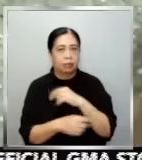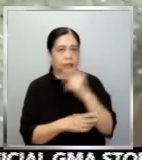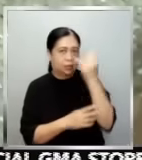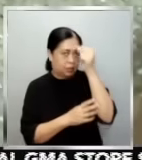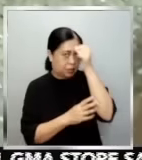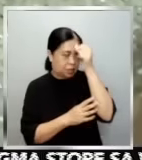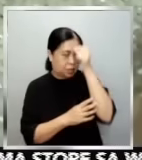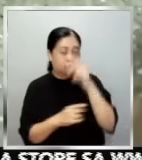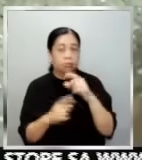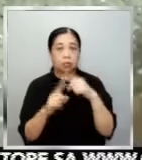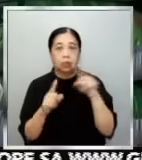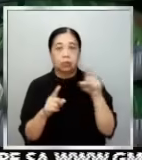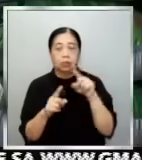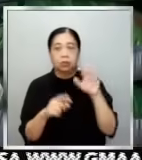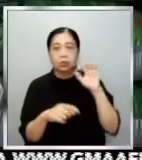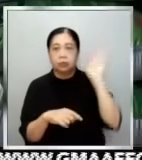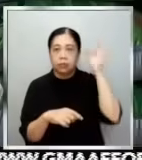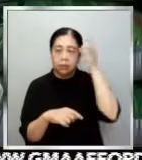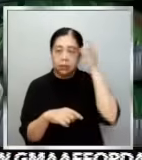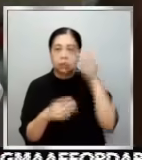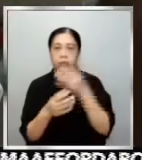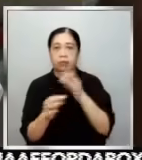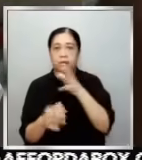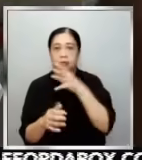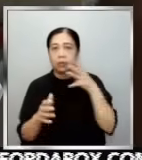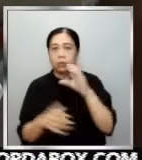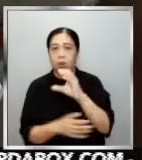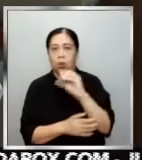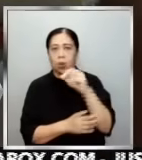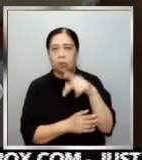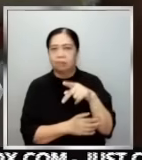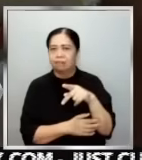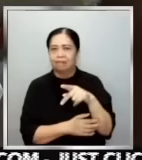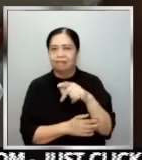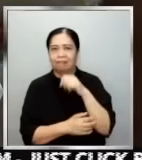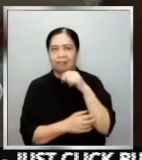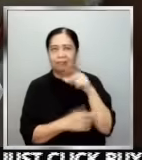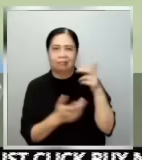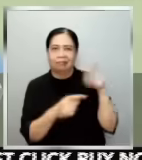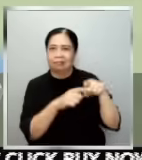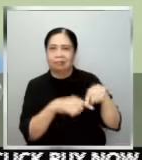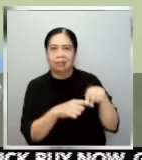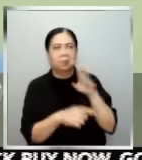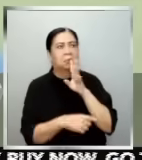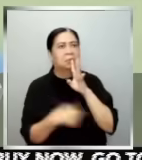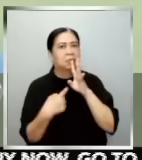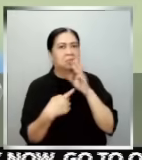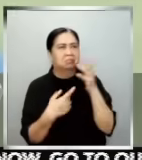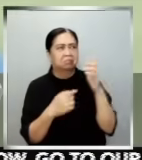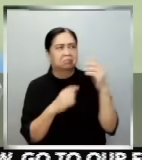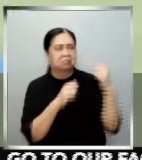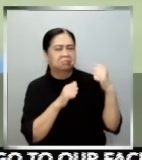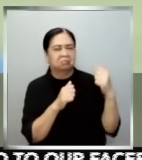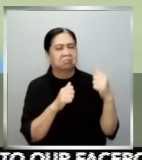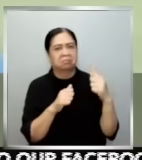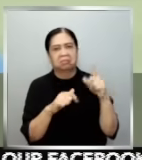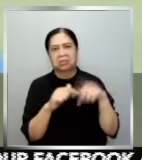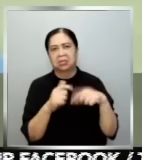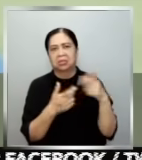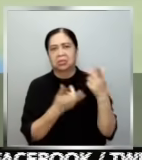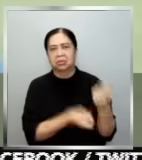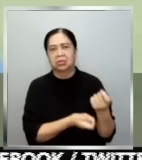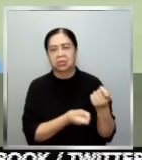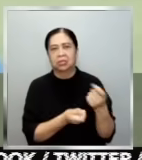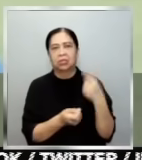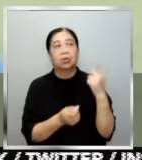para sa federation of free Farmers cooperative Hindi raw maaaring panghawakan ng salita lang that is a just a diplomatic